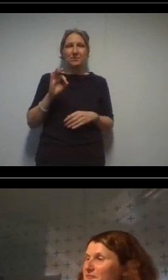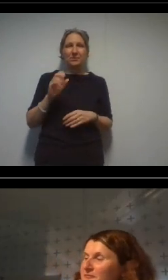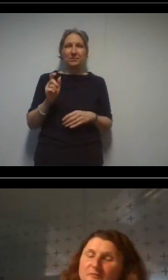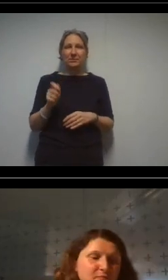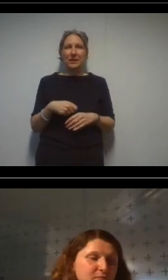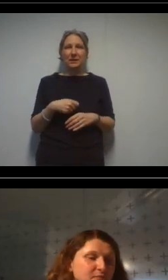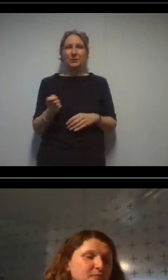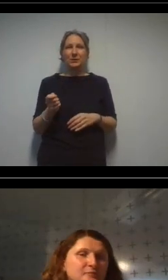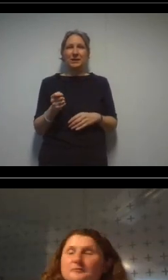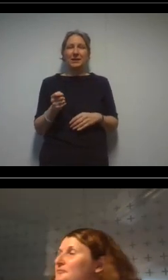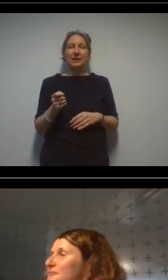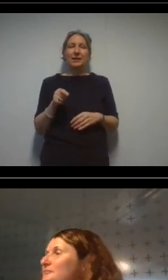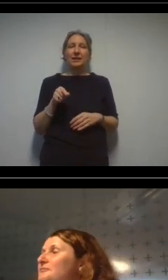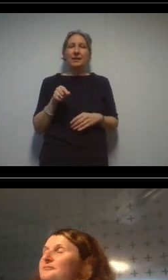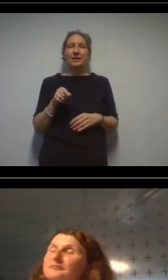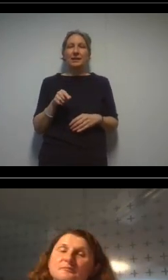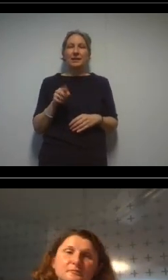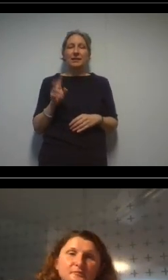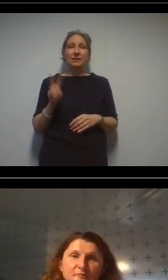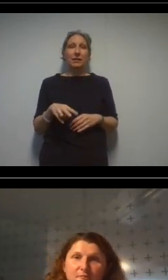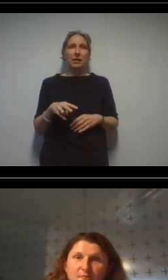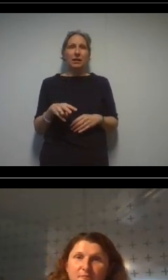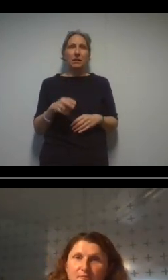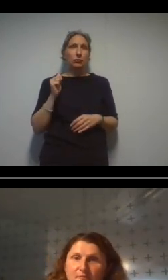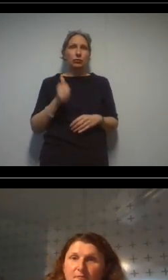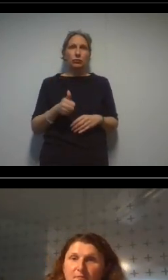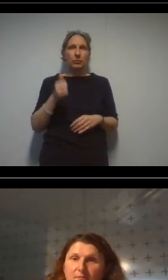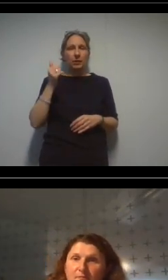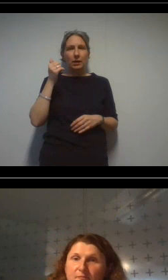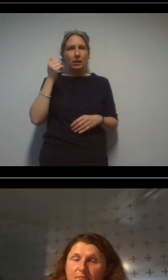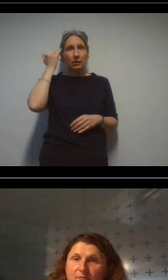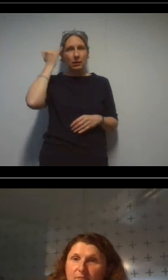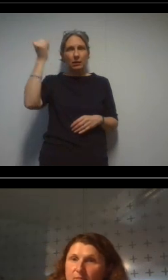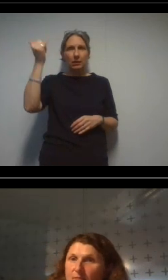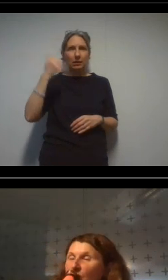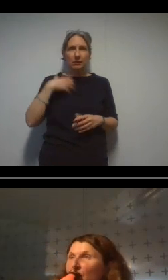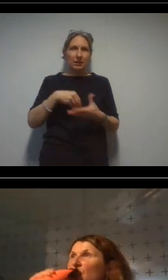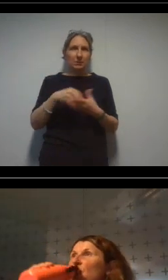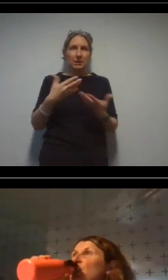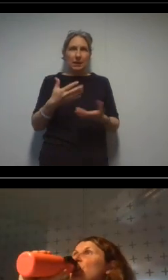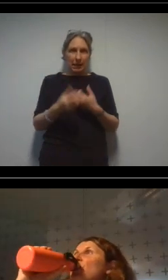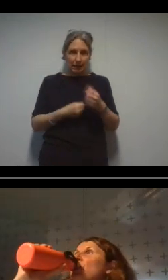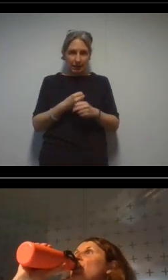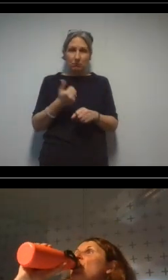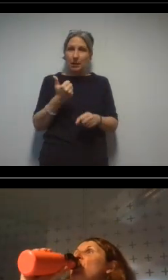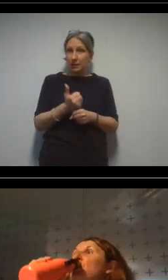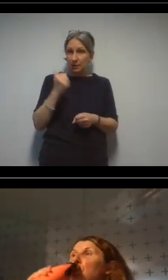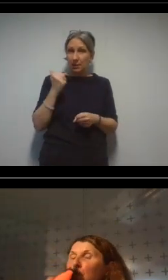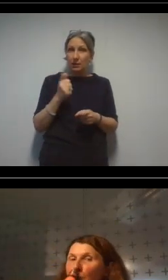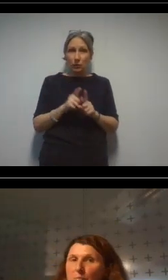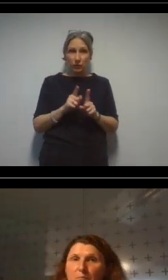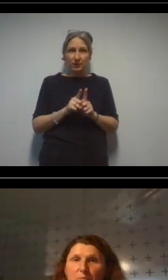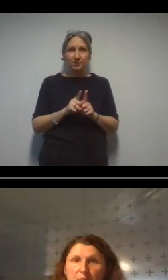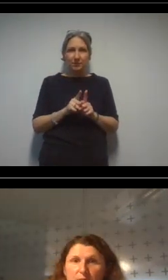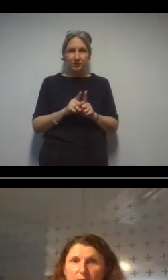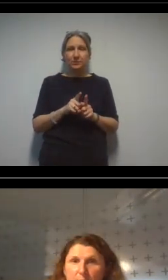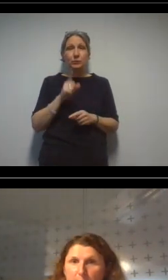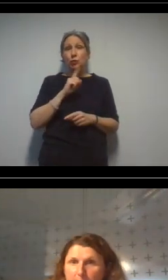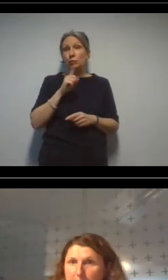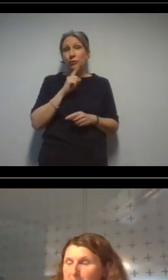effet une super initiative à laquelle on a participé cette année et l'année dernière, bah, depuis qu'on est